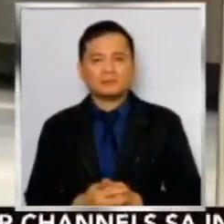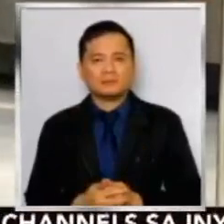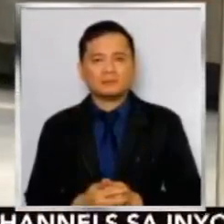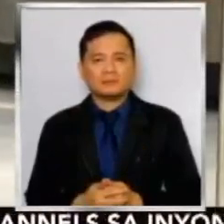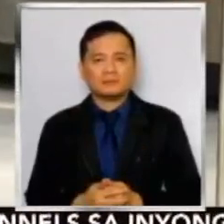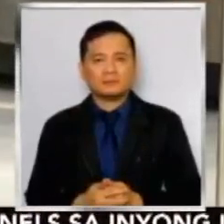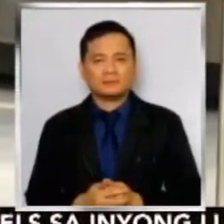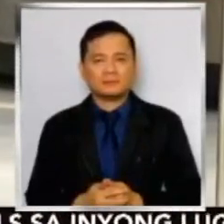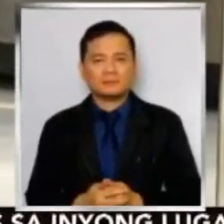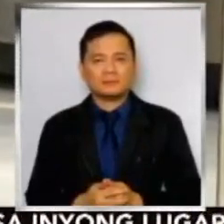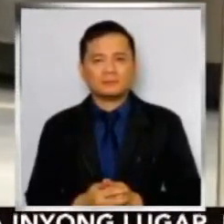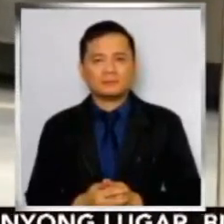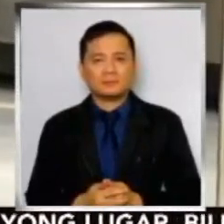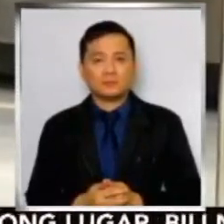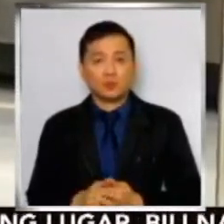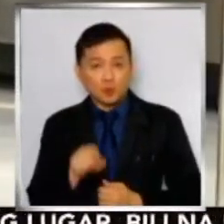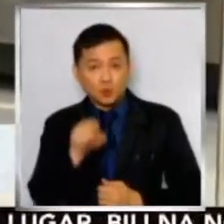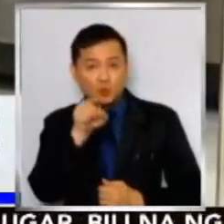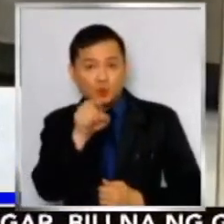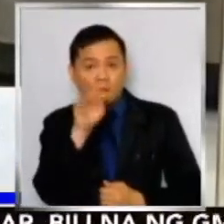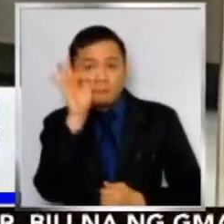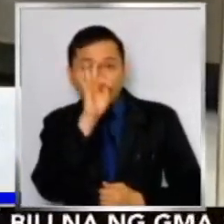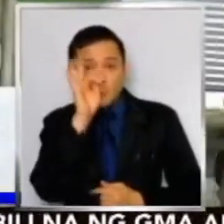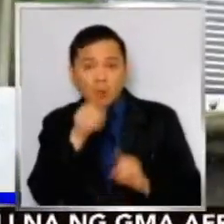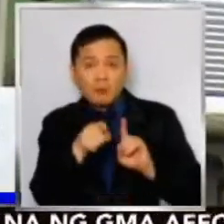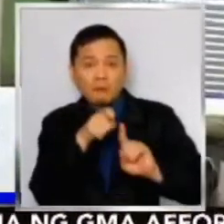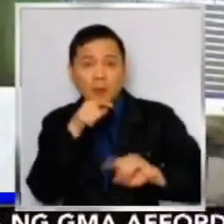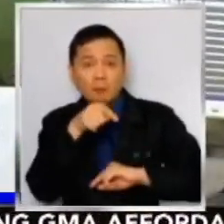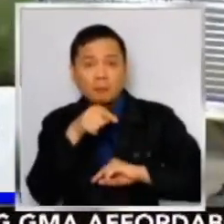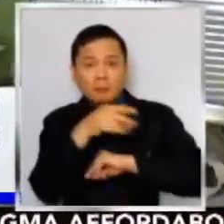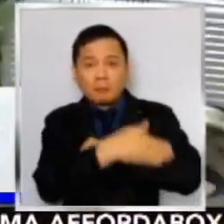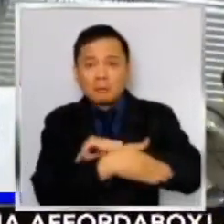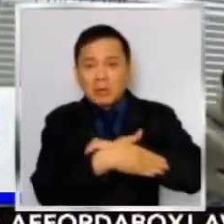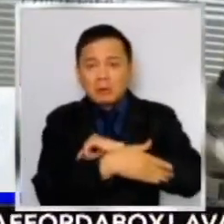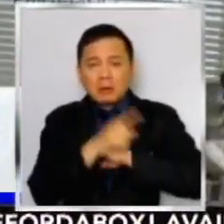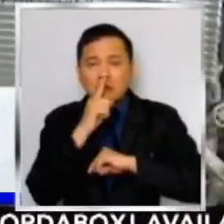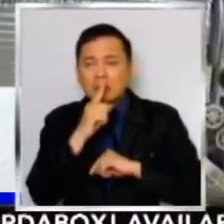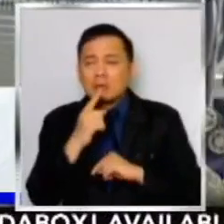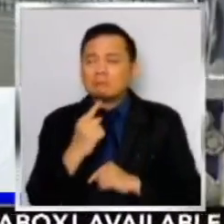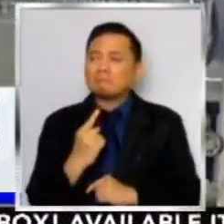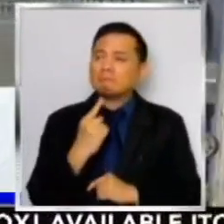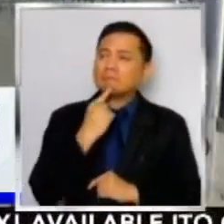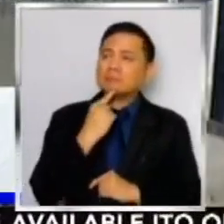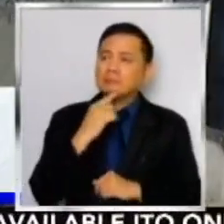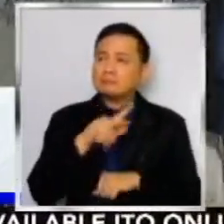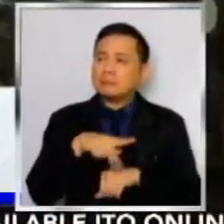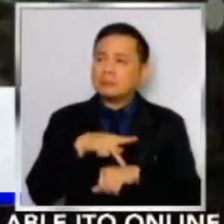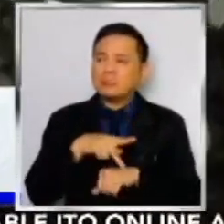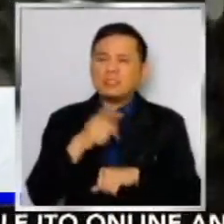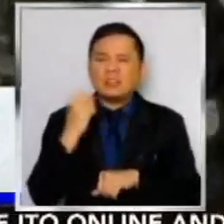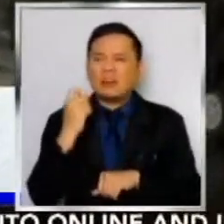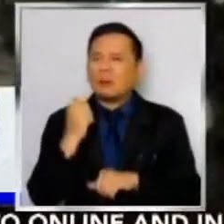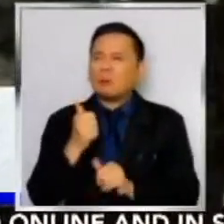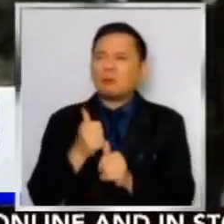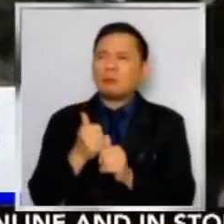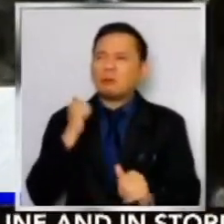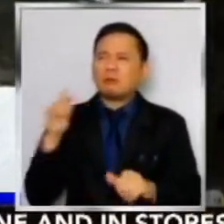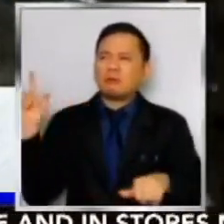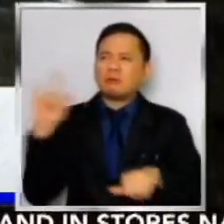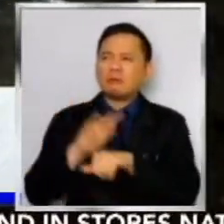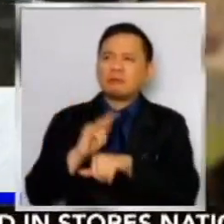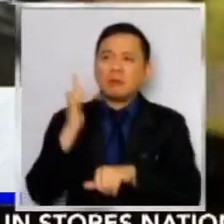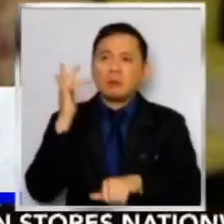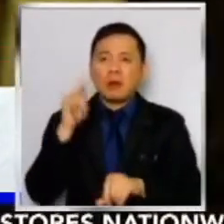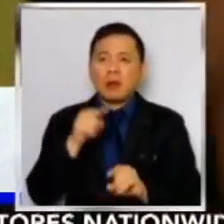Isa ka ba sa mga Pinoy abroad na homesick na, pero napipigilan sa pag-uwi dahil maraming araw ang kakainin sa inyong bakasyon ng